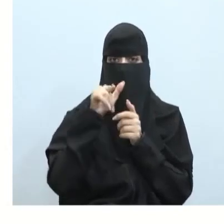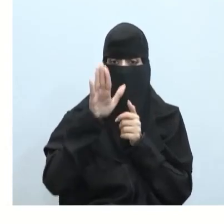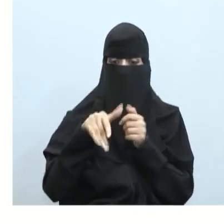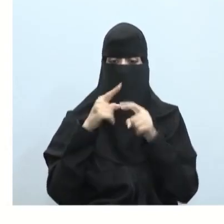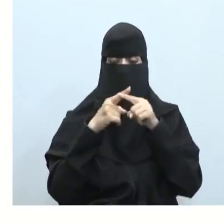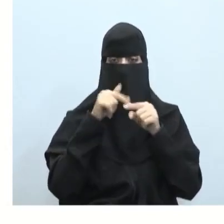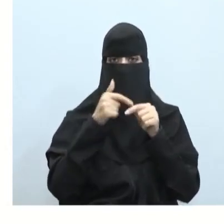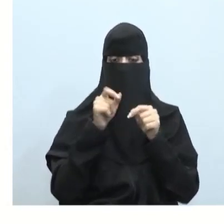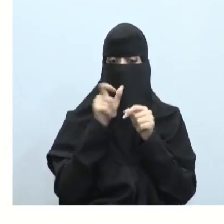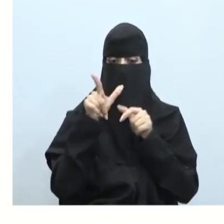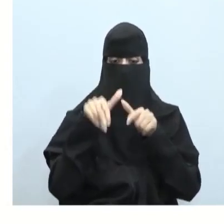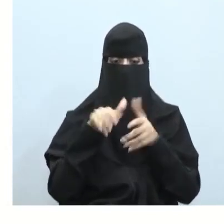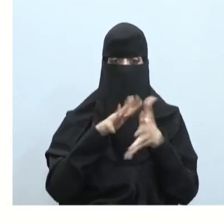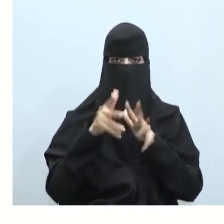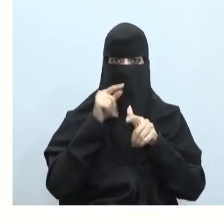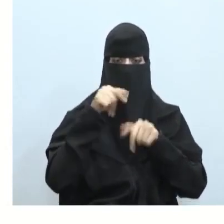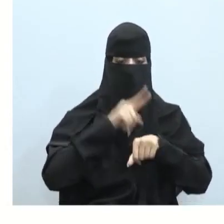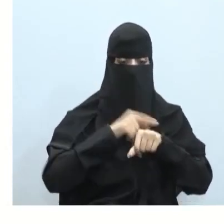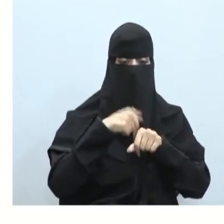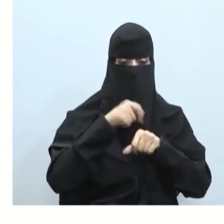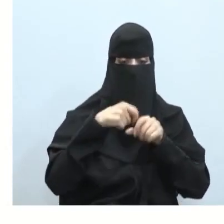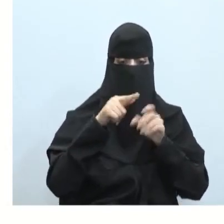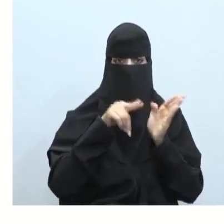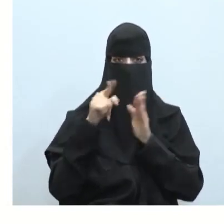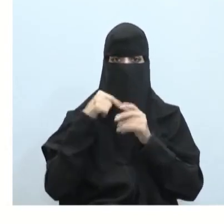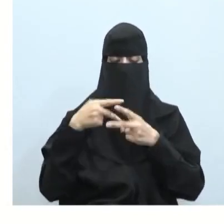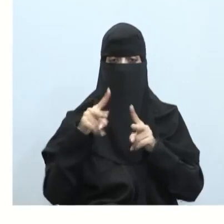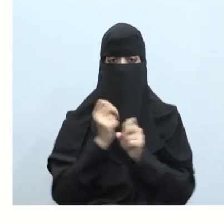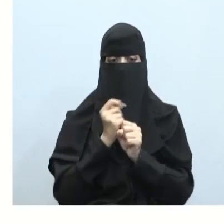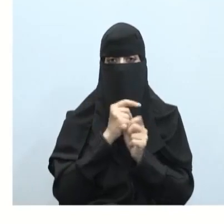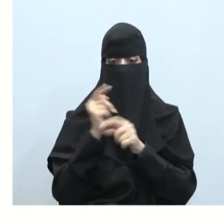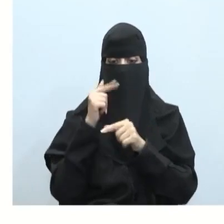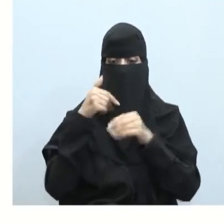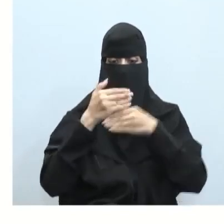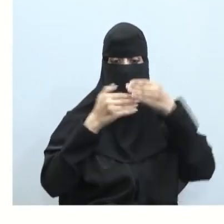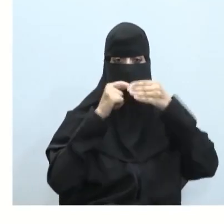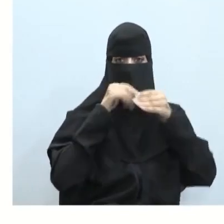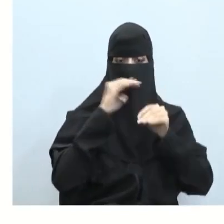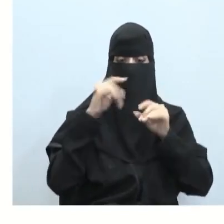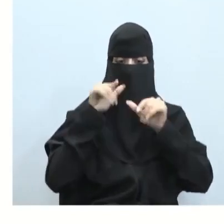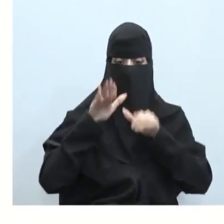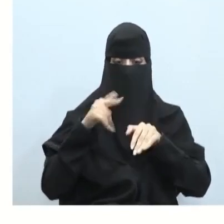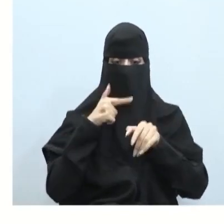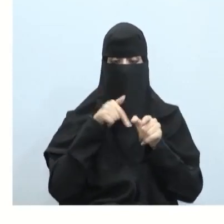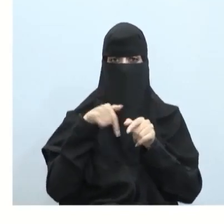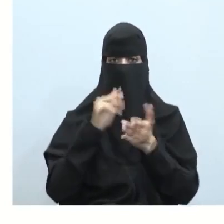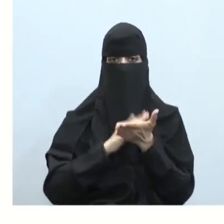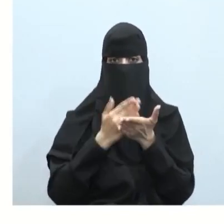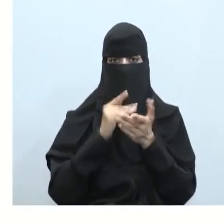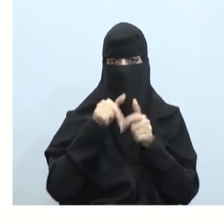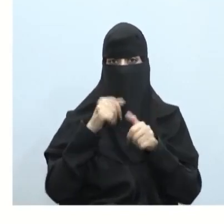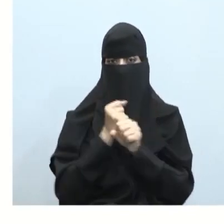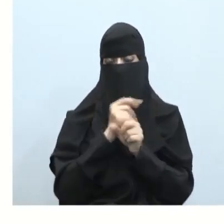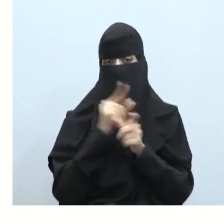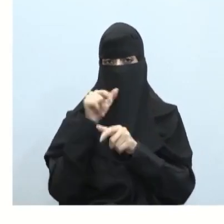تحدث الاخطاء المنطقيه واخطاء وقت التشغيل فقط عند تنفيذ البرنامج بينما تحدث اخطاء تركيب الجمل اثناء الترجمه ويتم